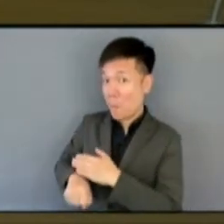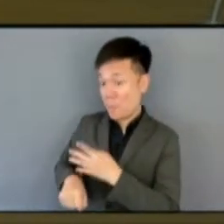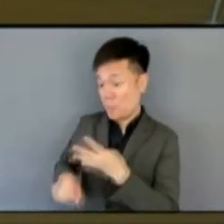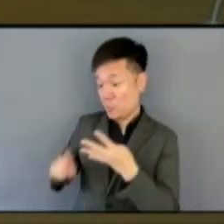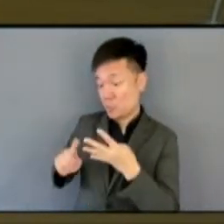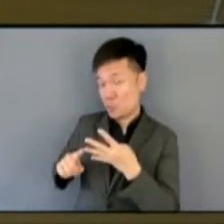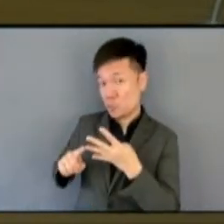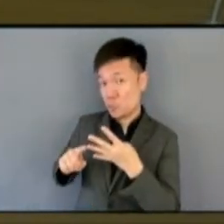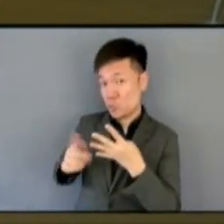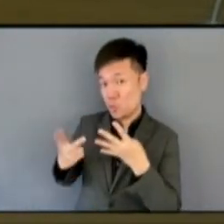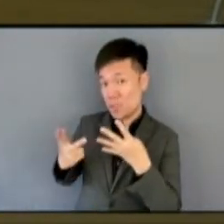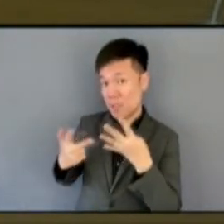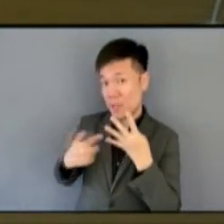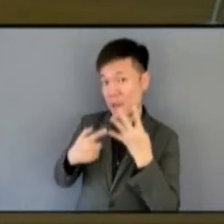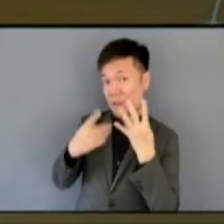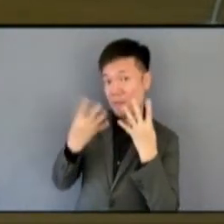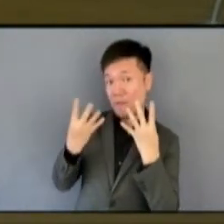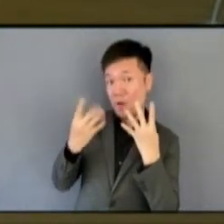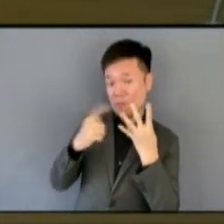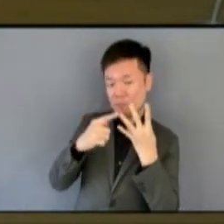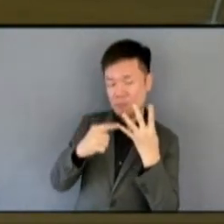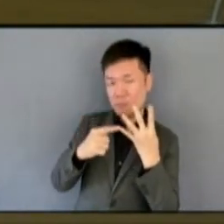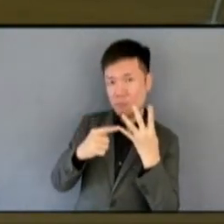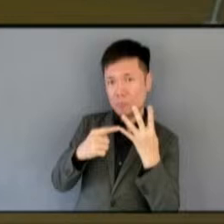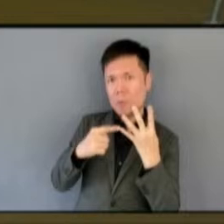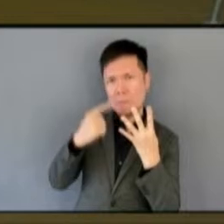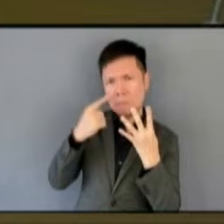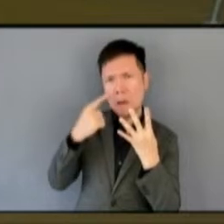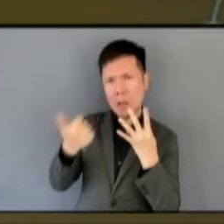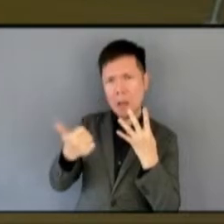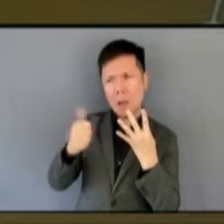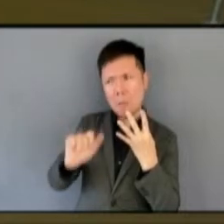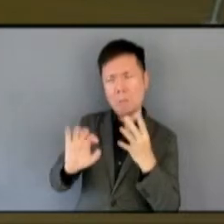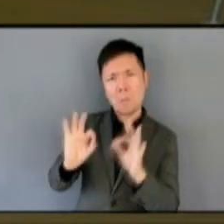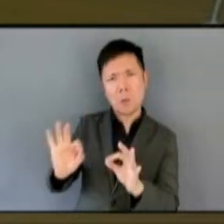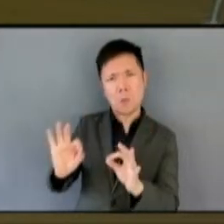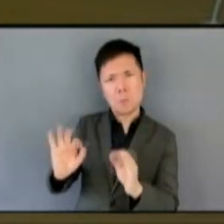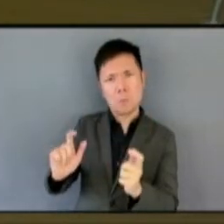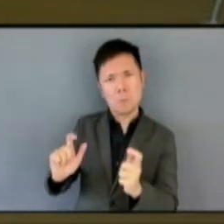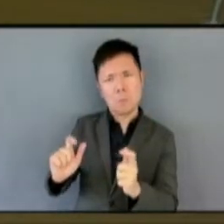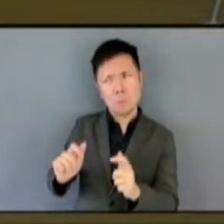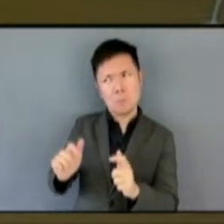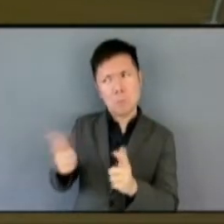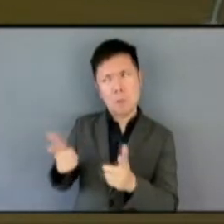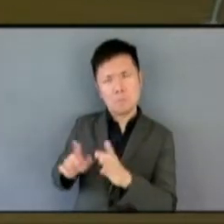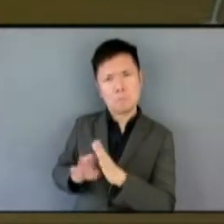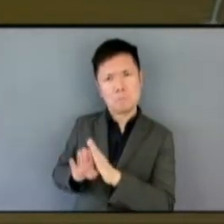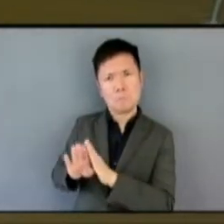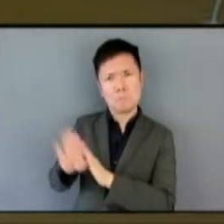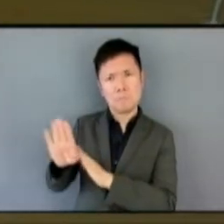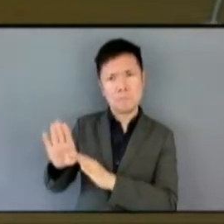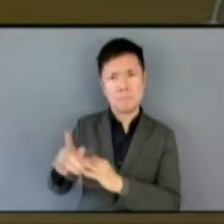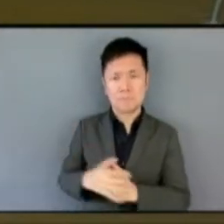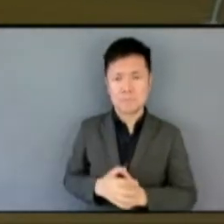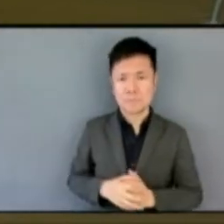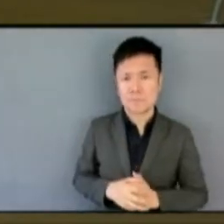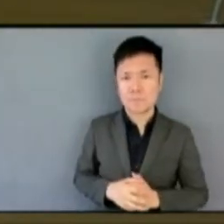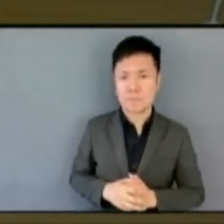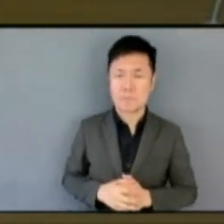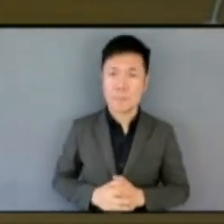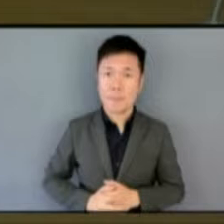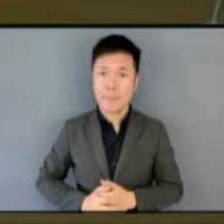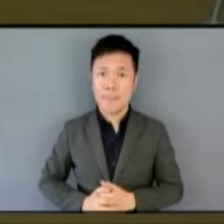Государственная политика Российской Федерации в области повышения рождаемости основывается на оказании семьям в связи с рождением